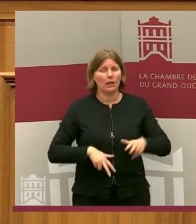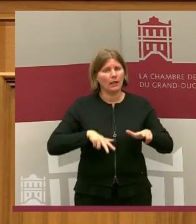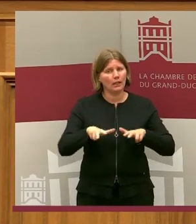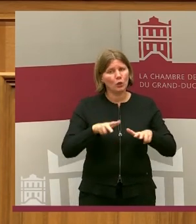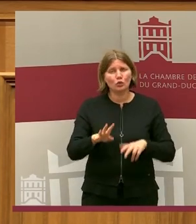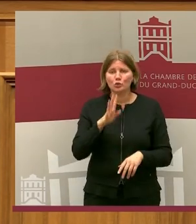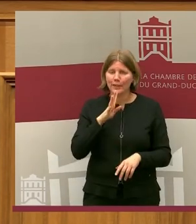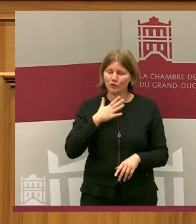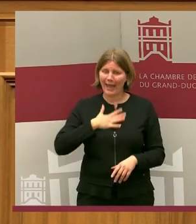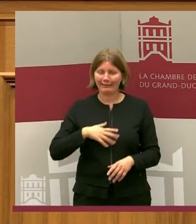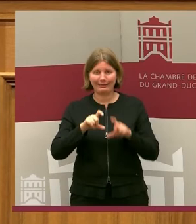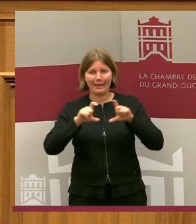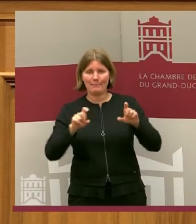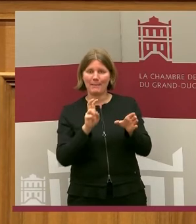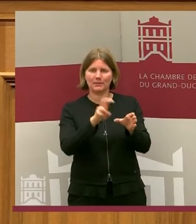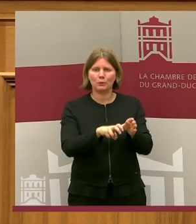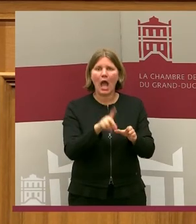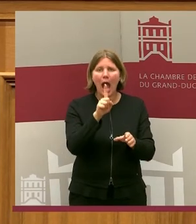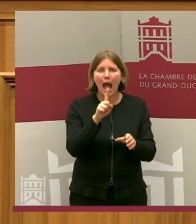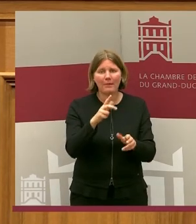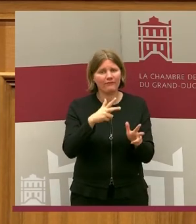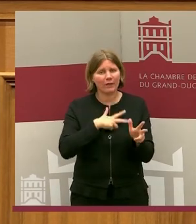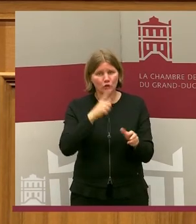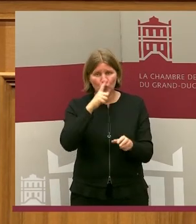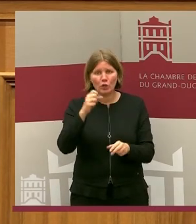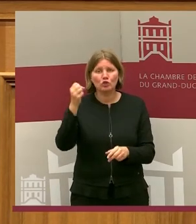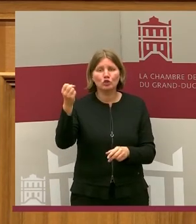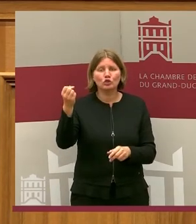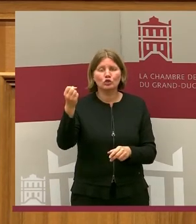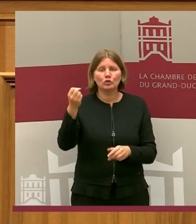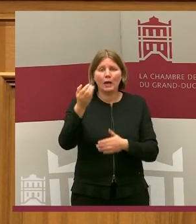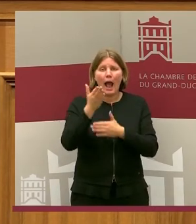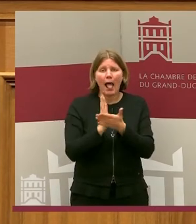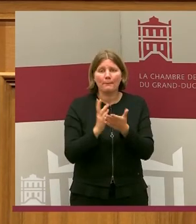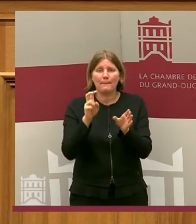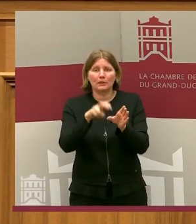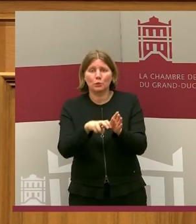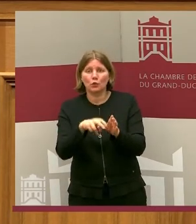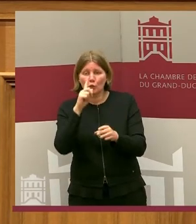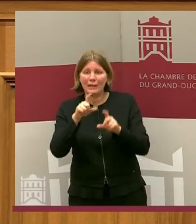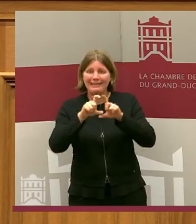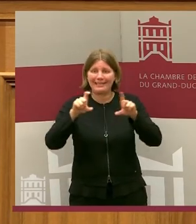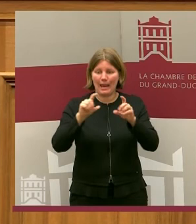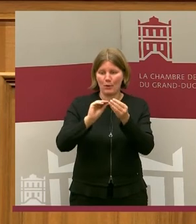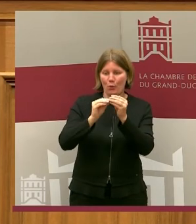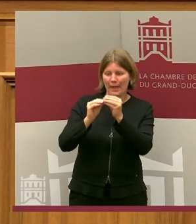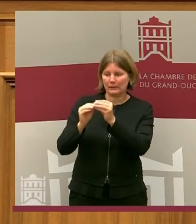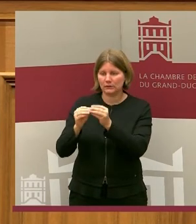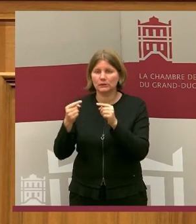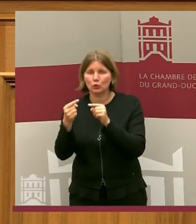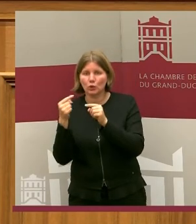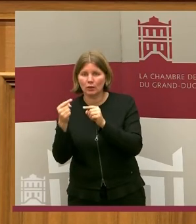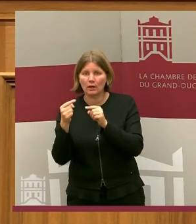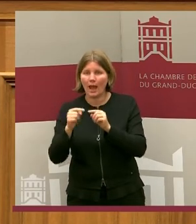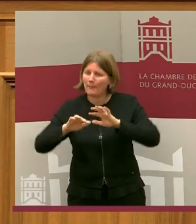von Partizipation, aber eigentlich wäre doch nicht eine Scheinpartizipation, weil nicht mehr zu einem Thema oder zu einem Themenkomplex diskutiert wird, aber nicht zu all